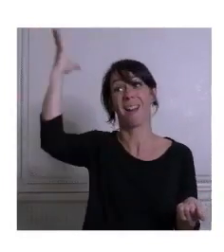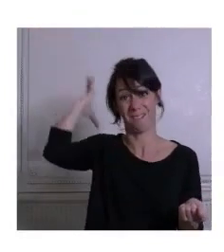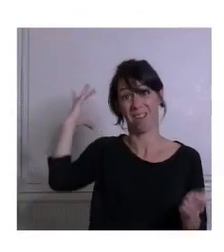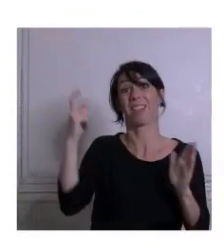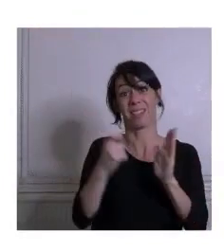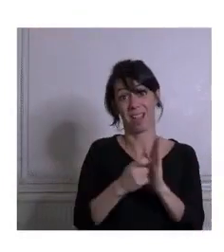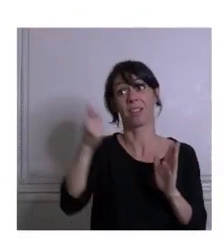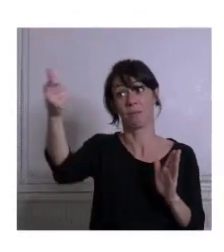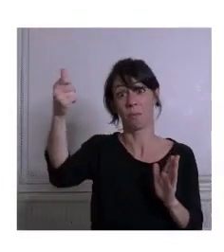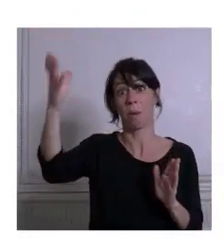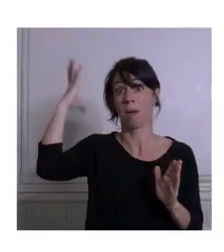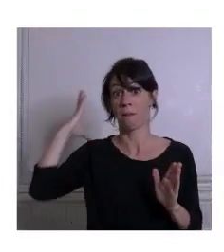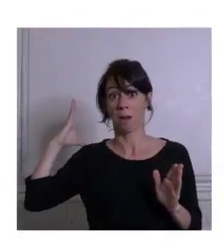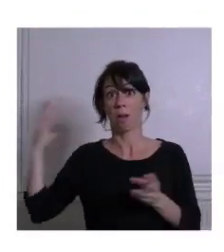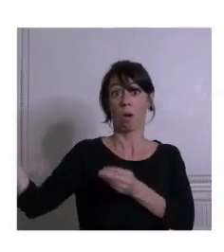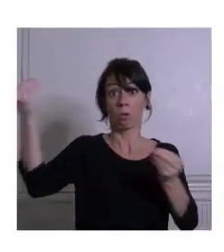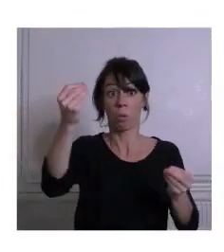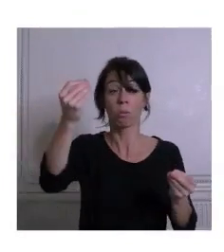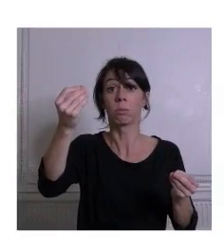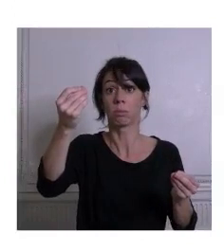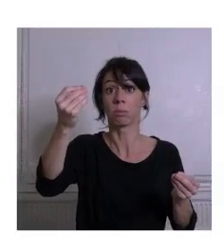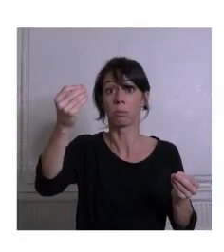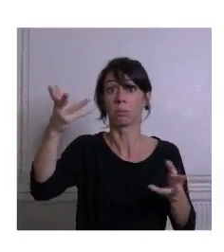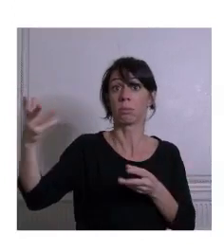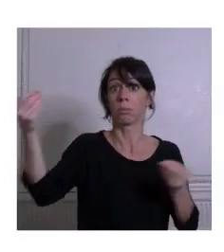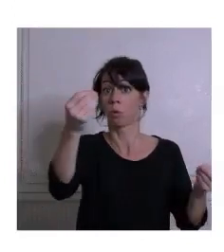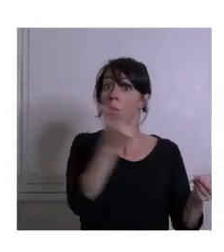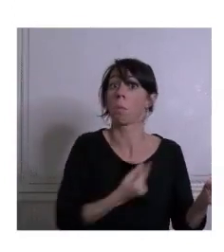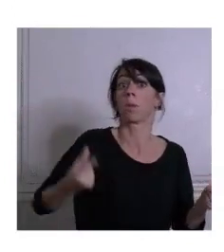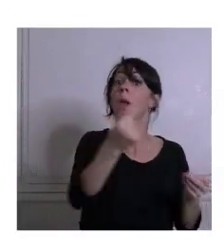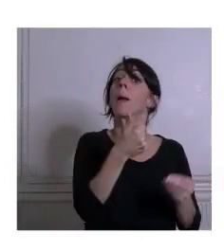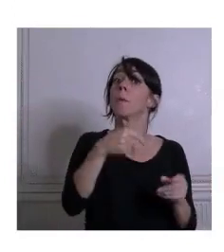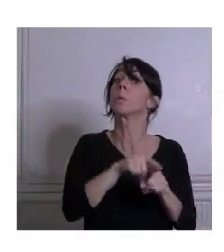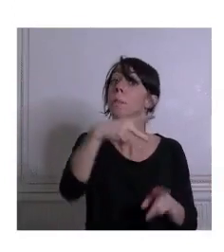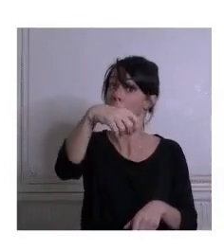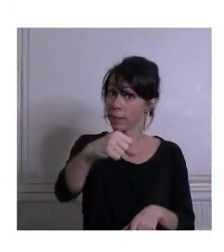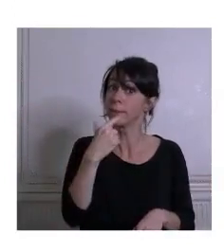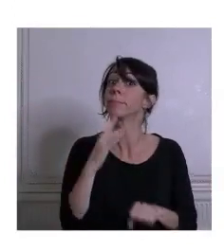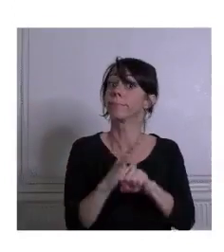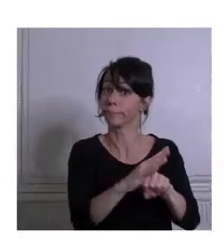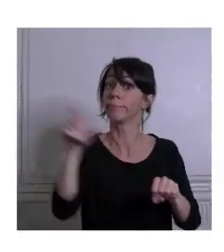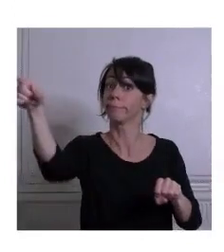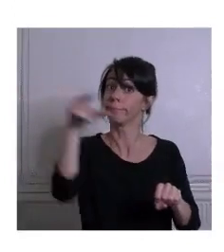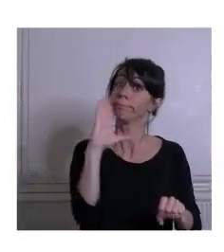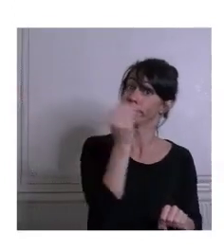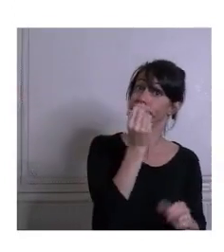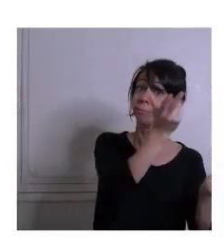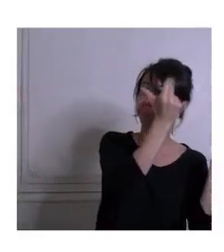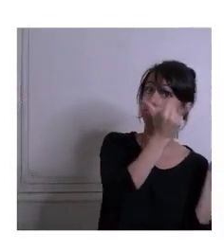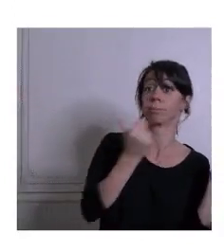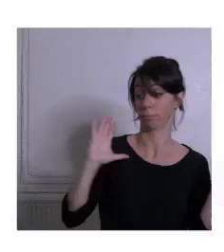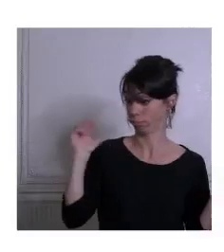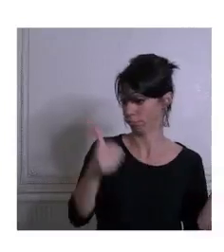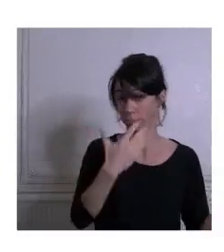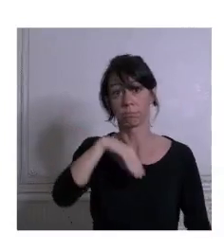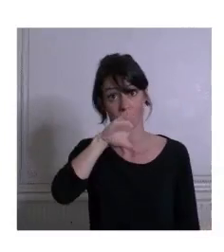chère collègue. Mais encore une fois, vous m'expliquerez par quel miracle, si nous ne faisons rien, vous avez dit, tout à l'heure, on reprendra effectivement le PV puisque tout est